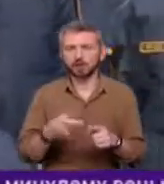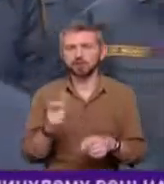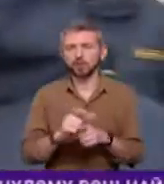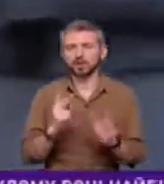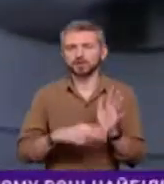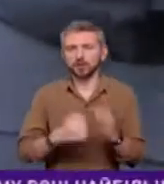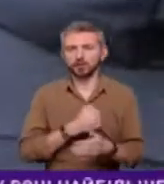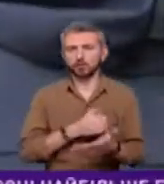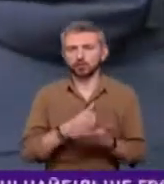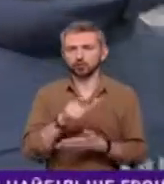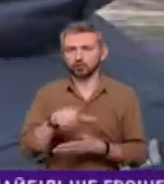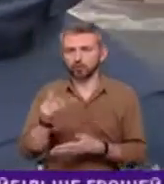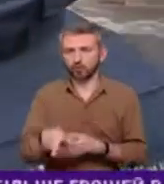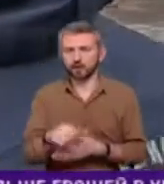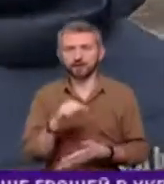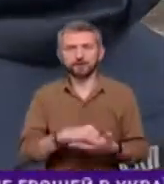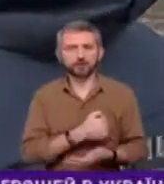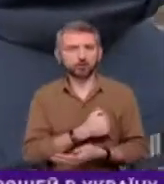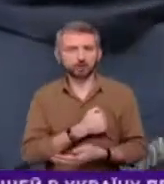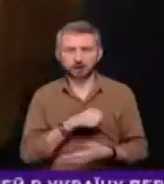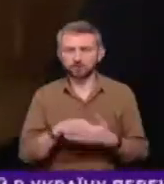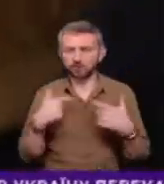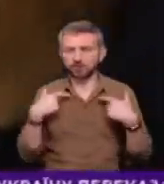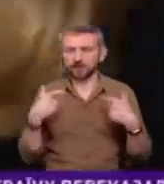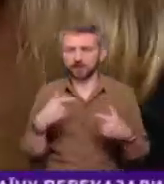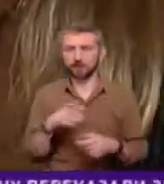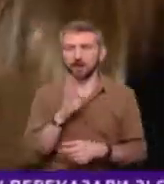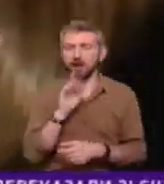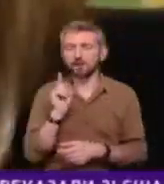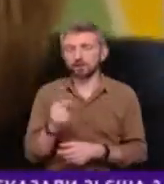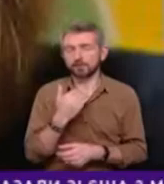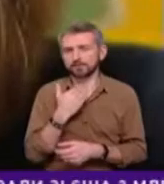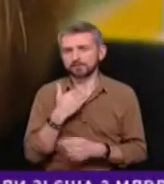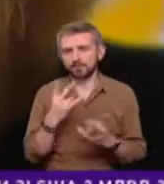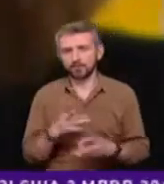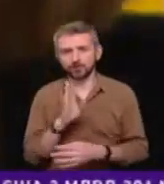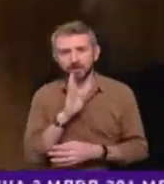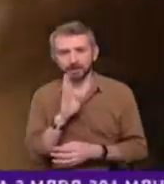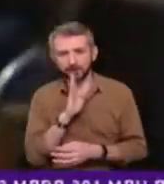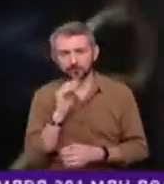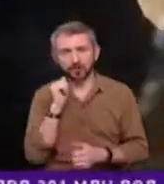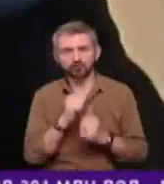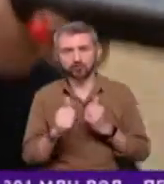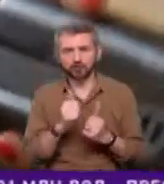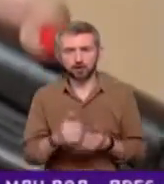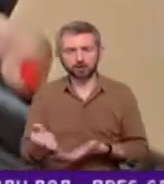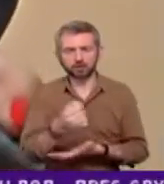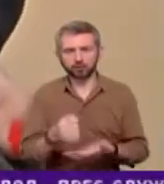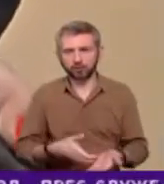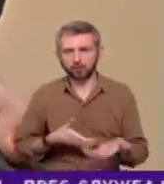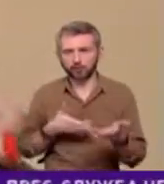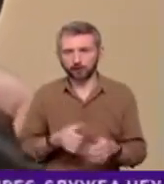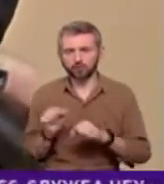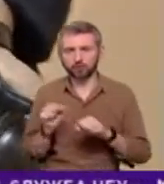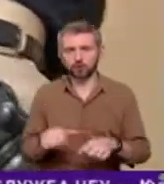70 військовослужбовців – від солдатів до офіцерів. Вона ж, на перший погляд, ніжна дівчина. Щодня зі зброєю в руках